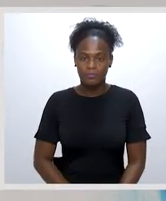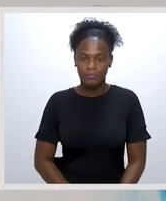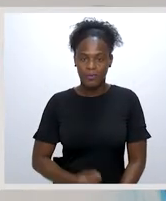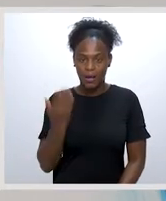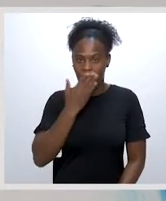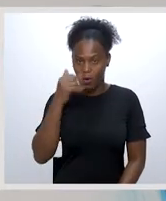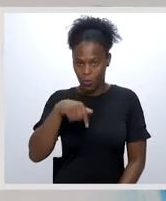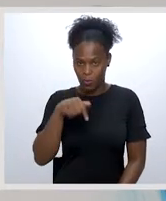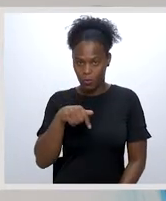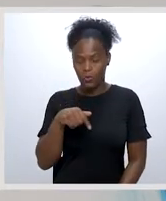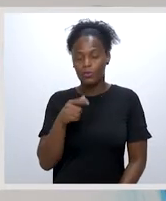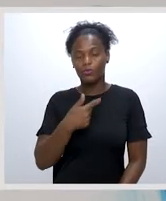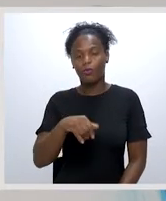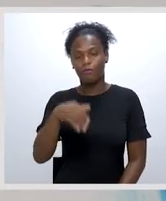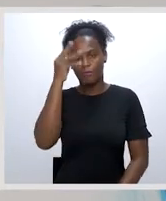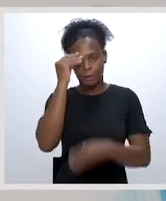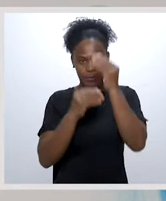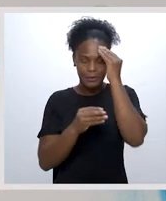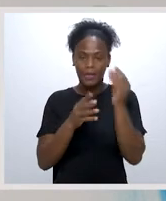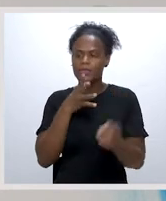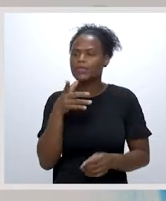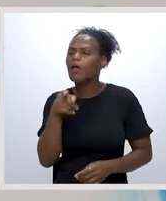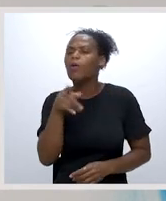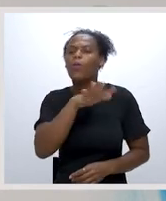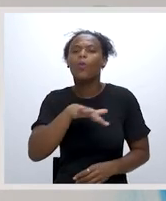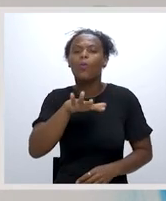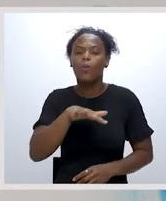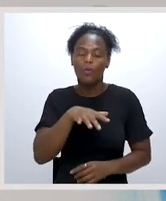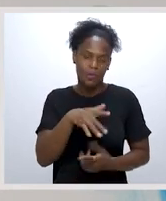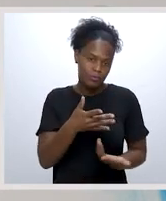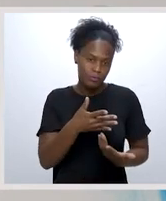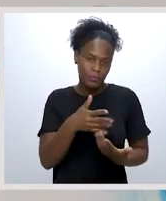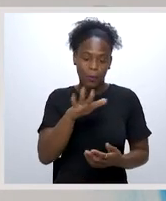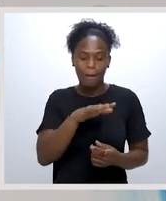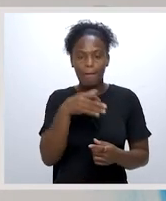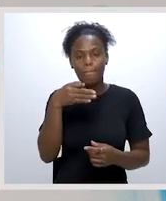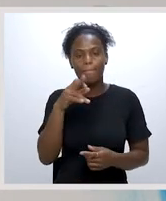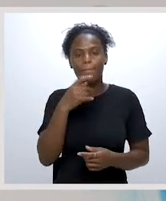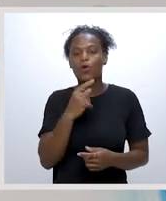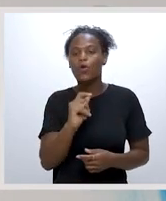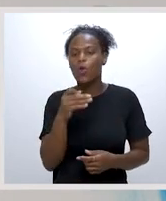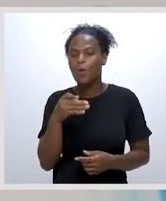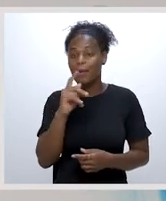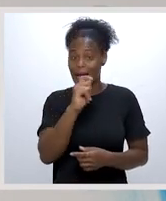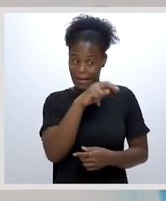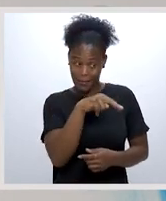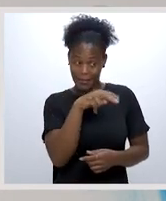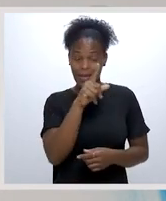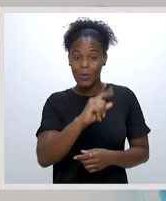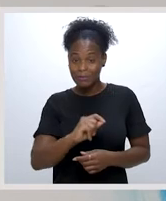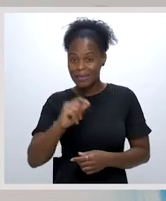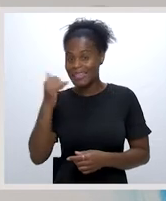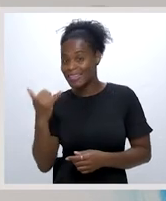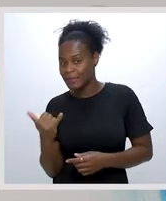Dans le cours d'aujourd'hui, nous allons apprendre à indiquer les lieux en utilisant les pronoms « en » et « i ». Pour ce cours, tu